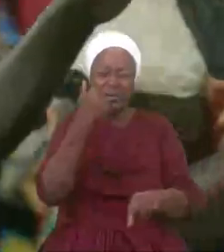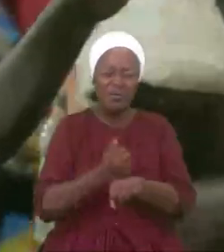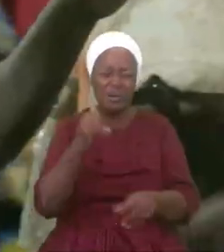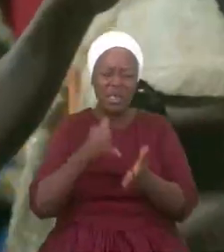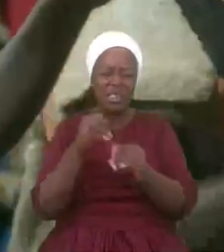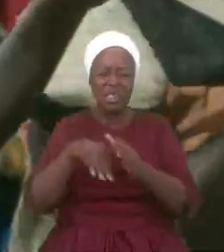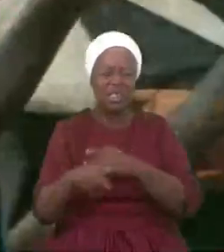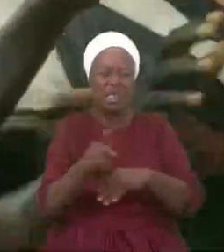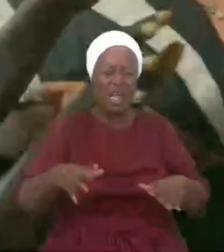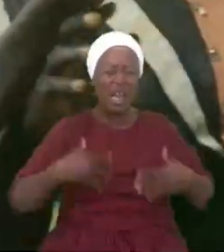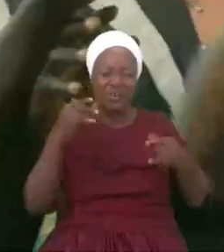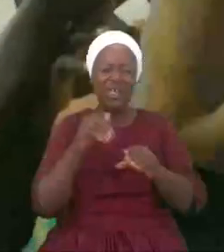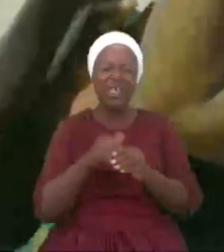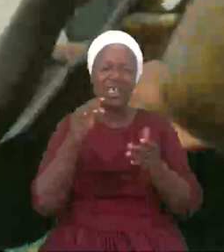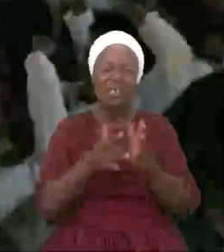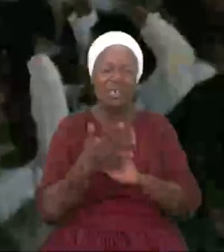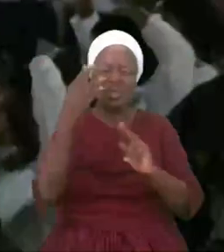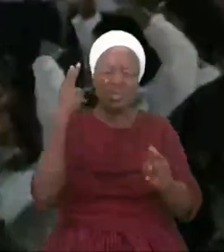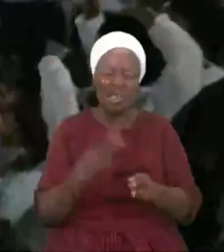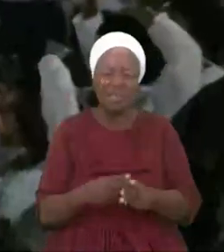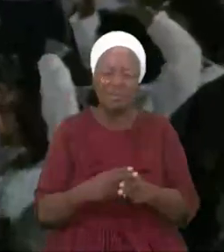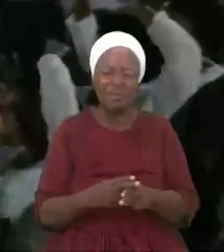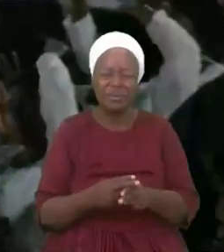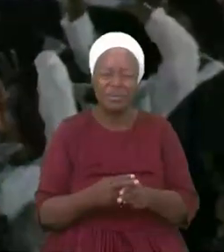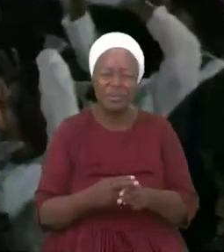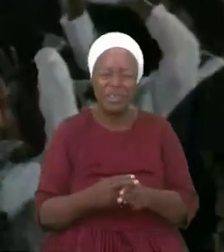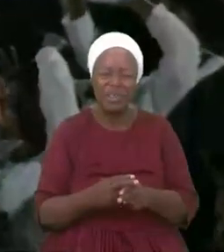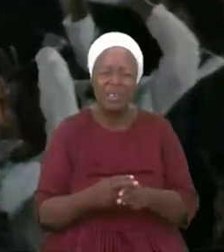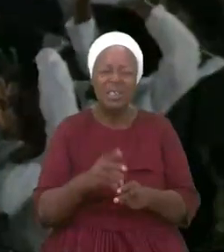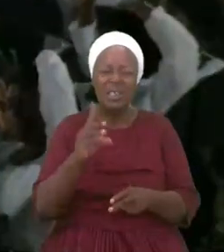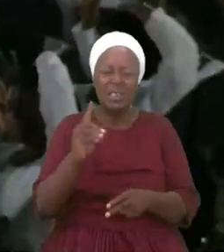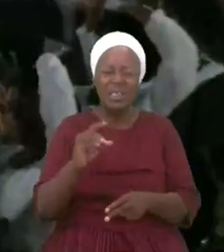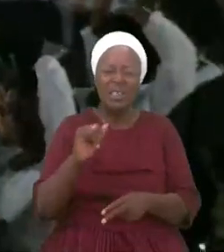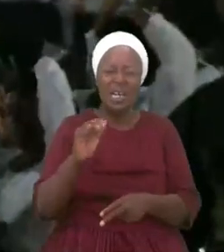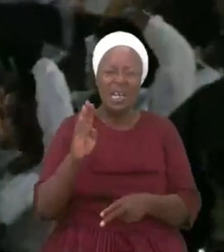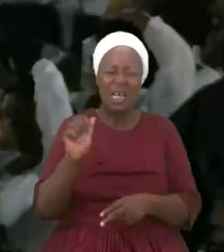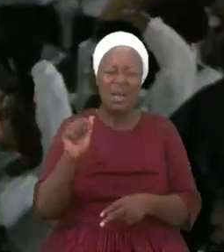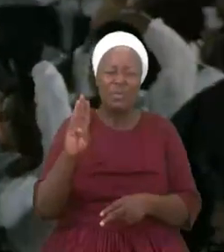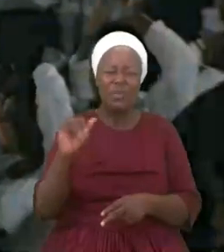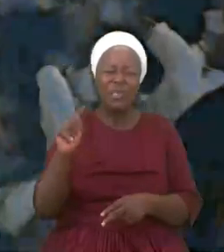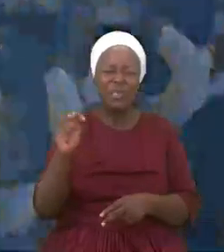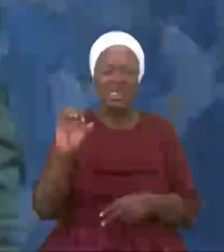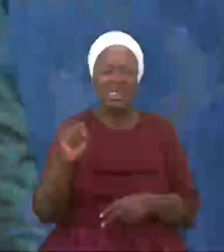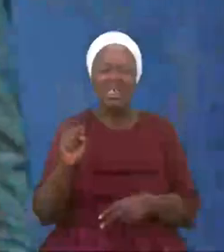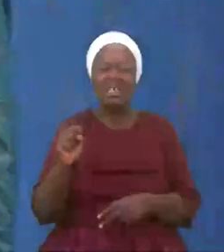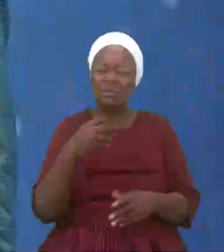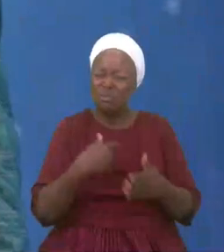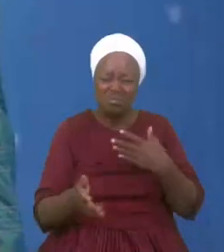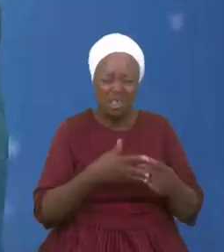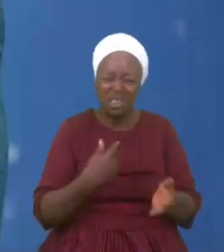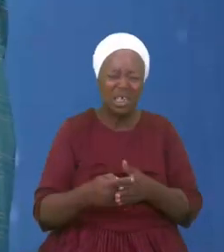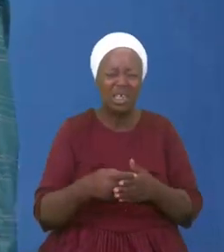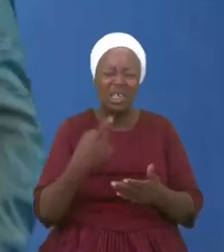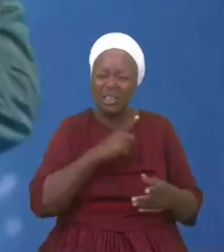guéri tu es guéri confirme Seigneur cela dans leur vie au nom de Jésus Christ le